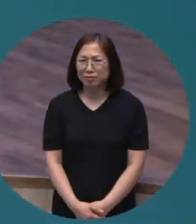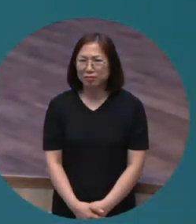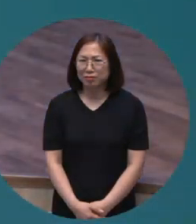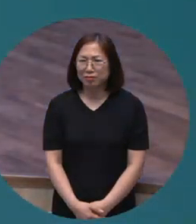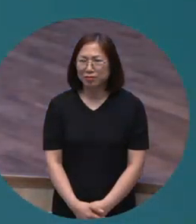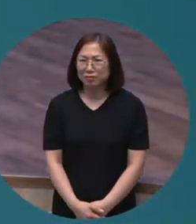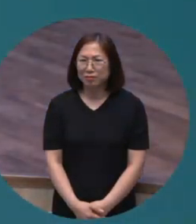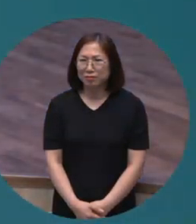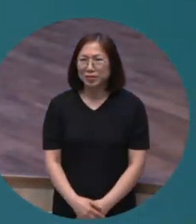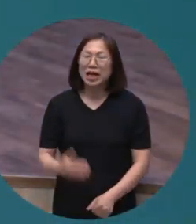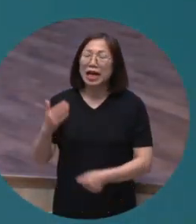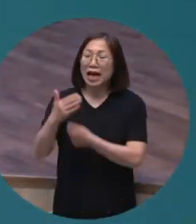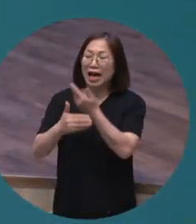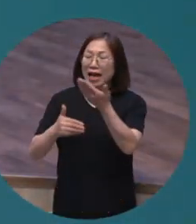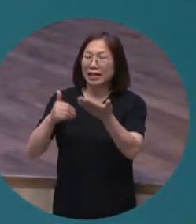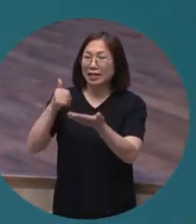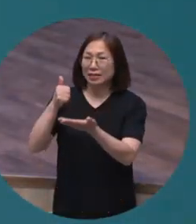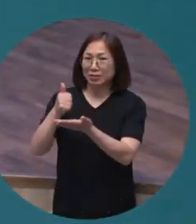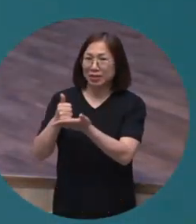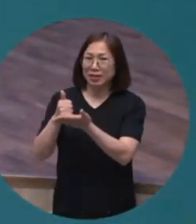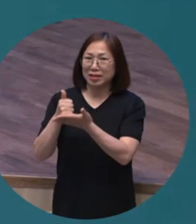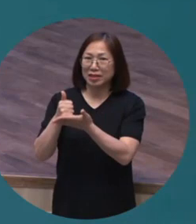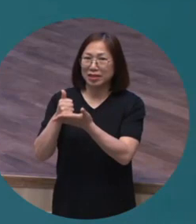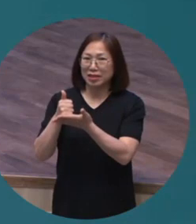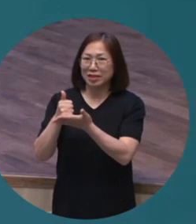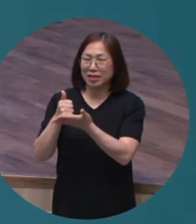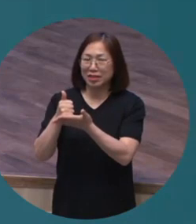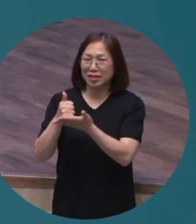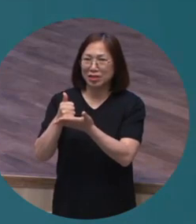이 뭐냐? 하나님의